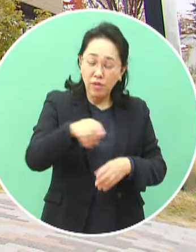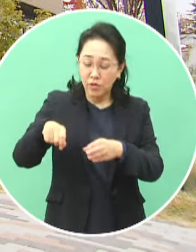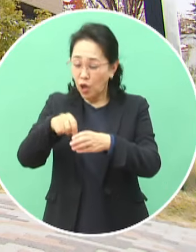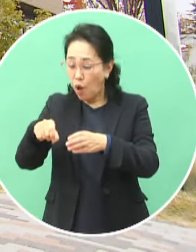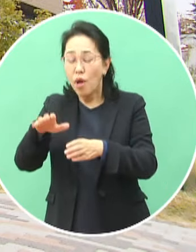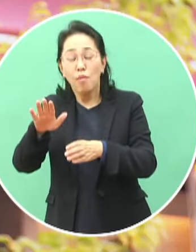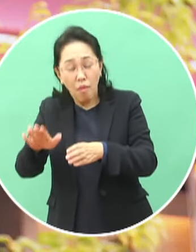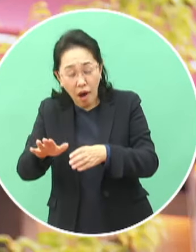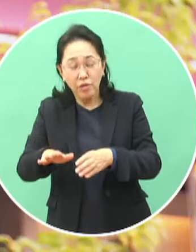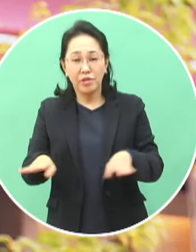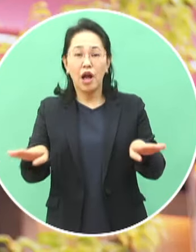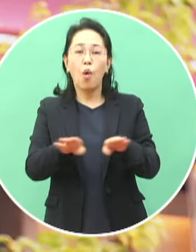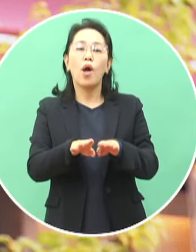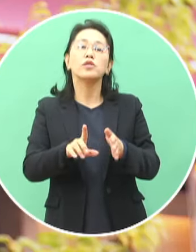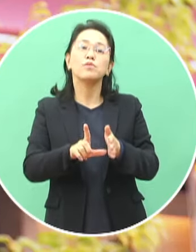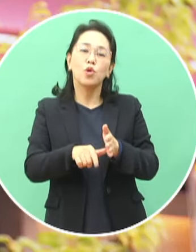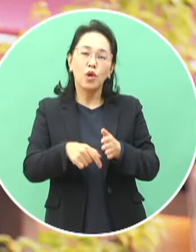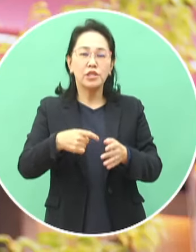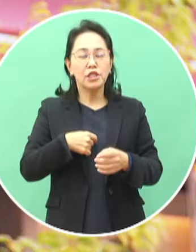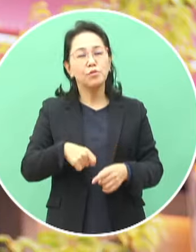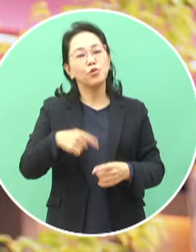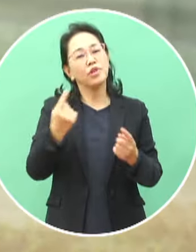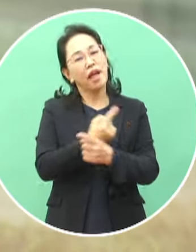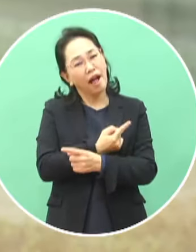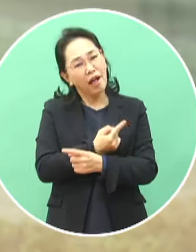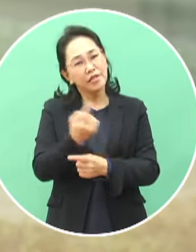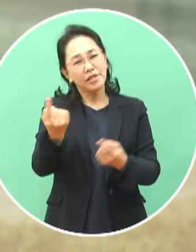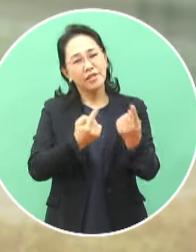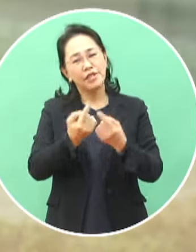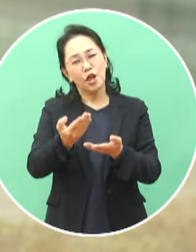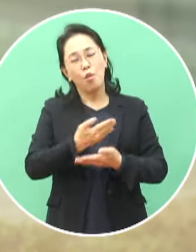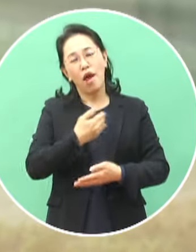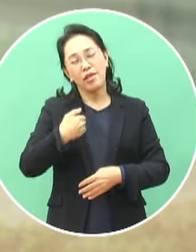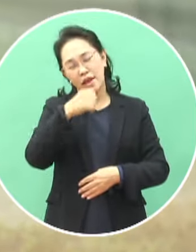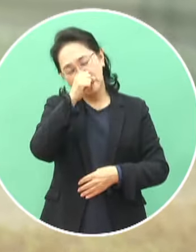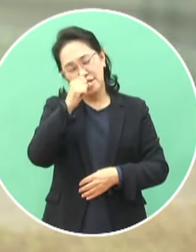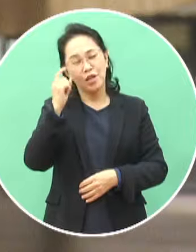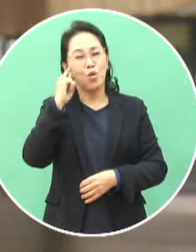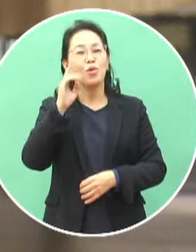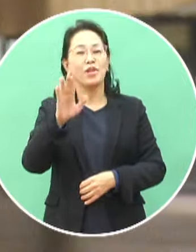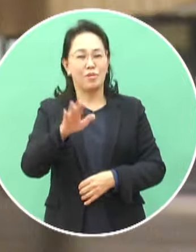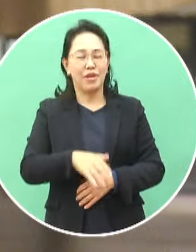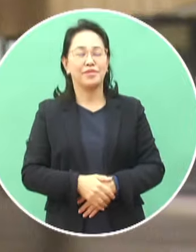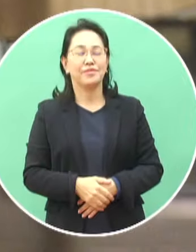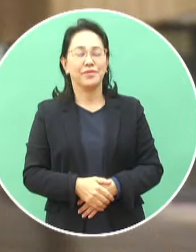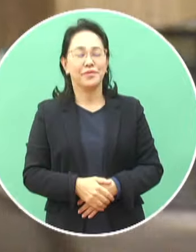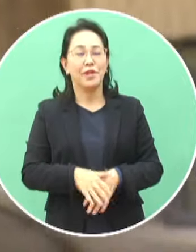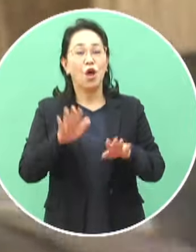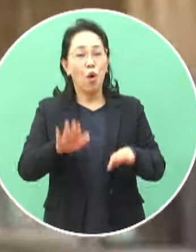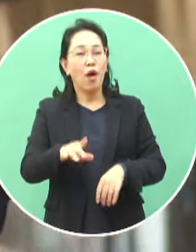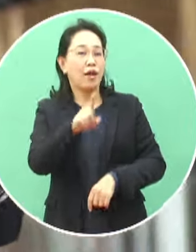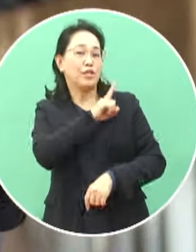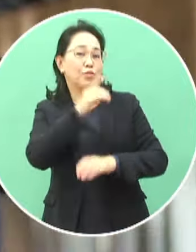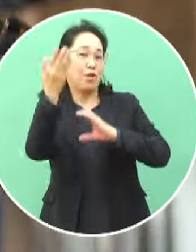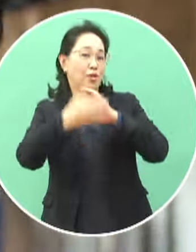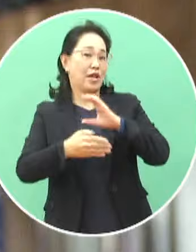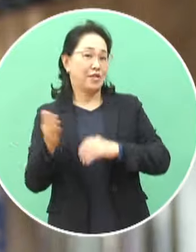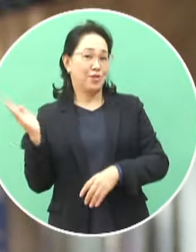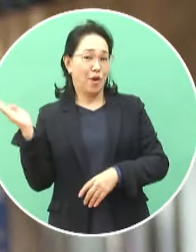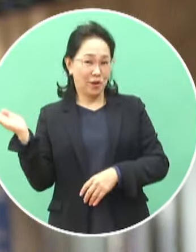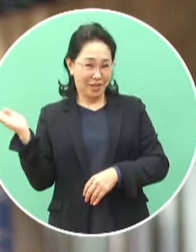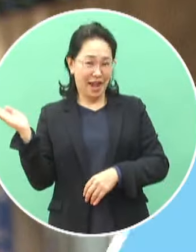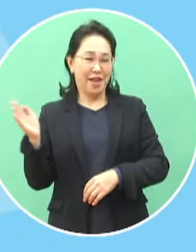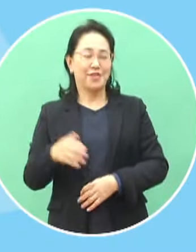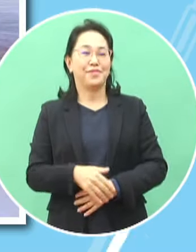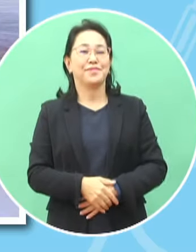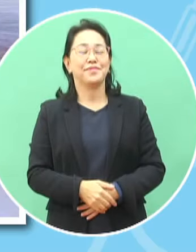ので、本当にお休みの日に気分転換に遊びに来てもらえたらいいなと思っております。 今回のイチオシフォトはこ